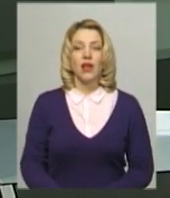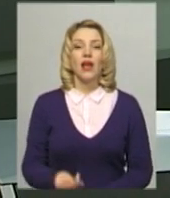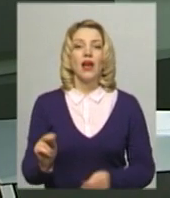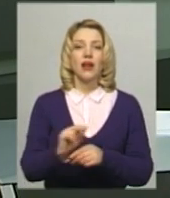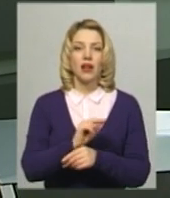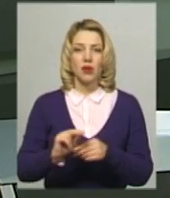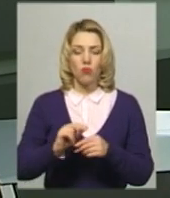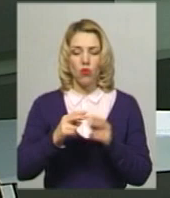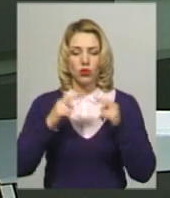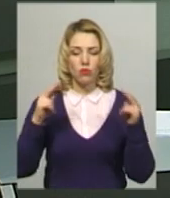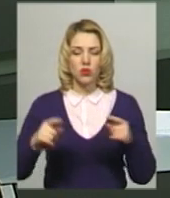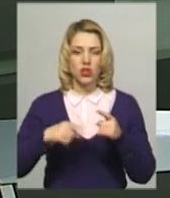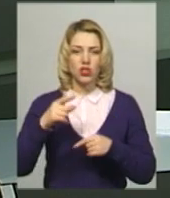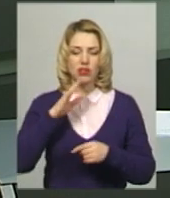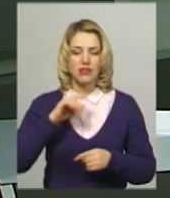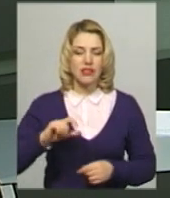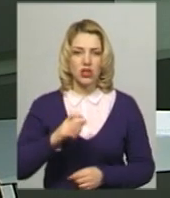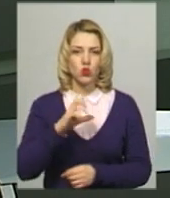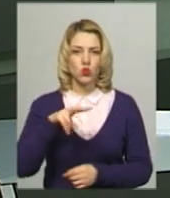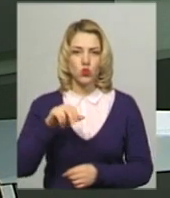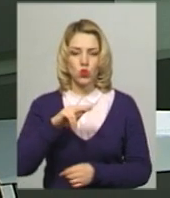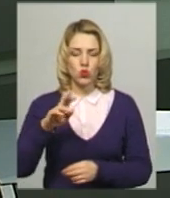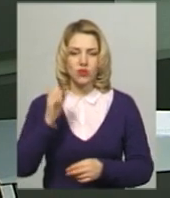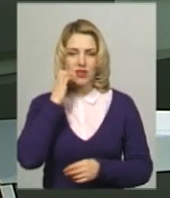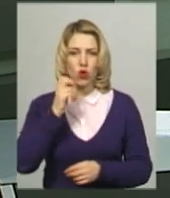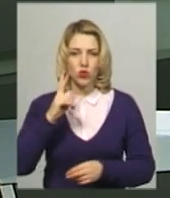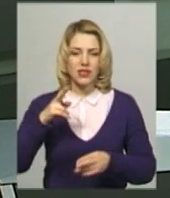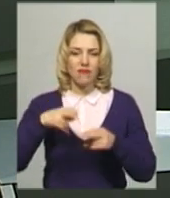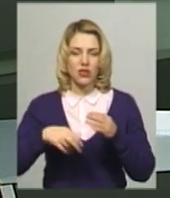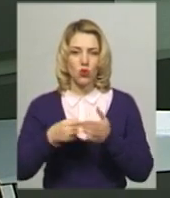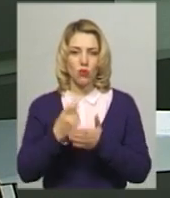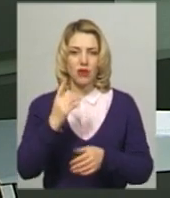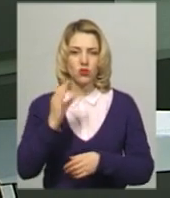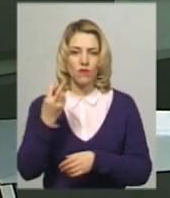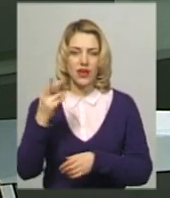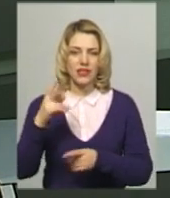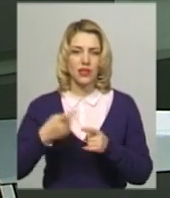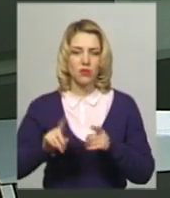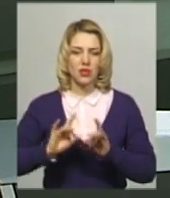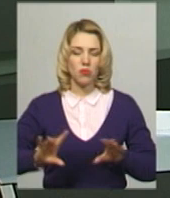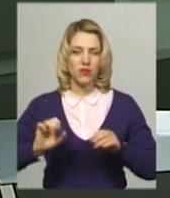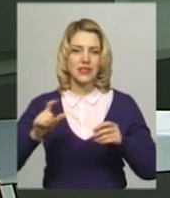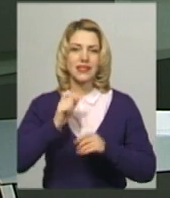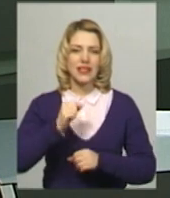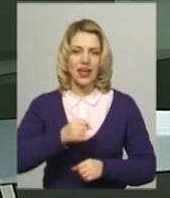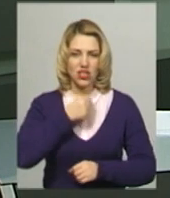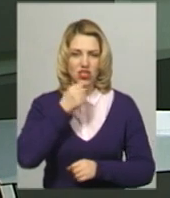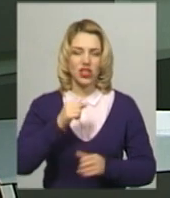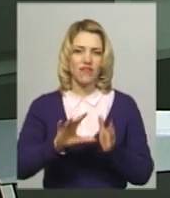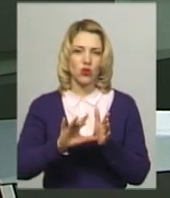Ремонт мосту через річку Случ, що у Старокостянтинові, завершать до 1 вересня. Про це повідомив старший виконроб